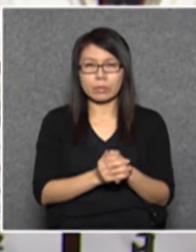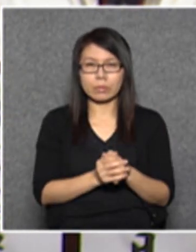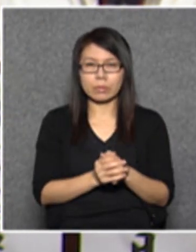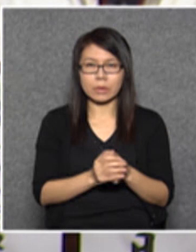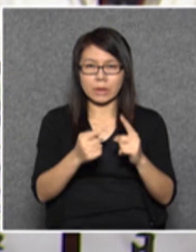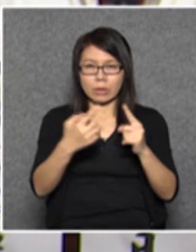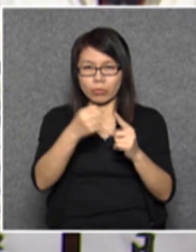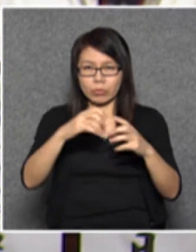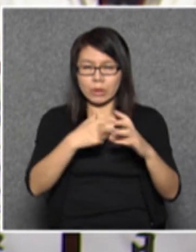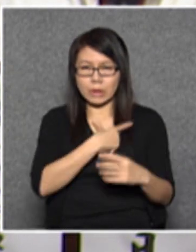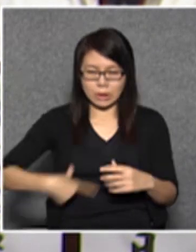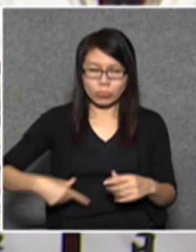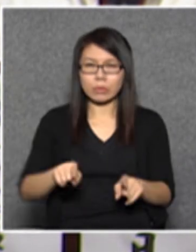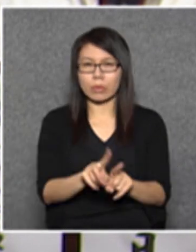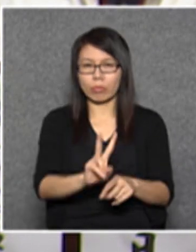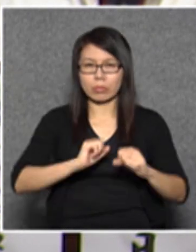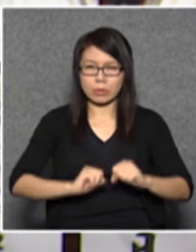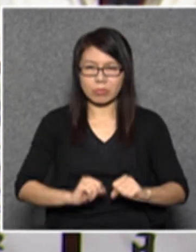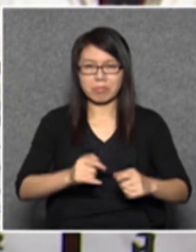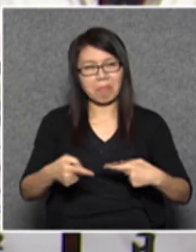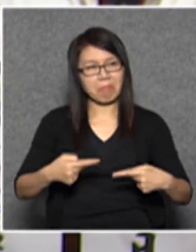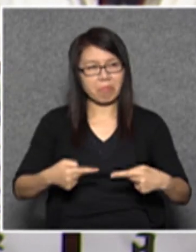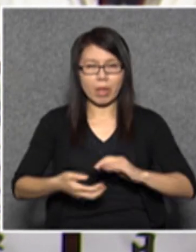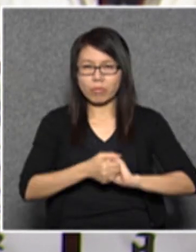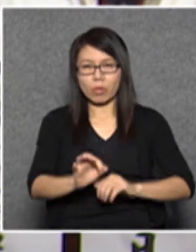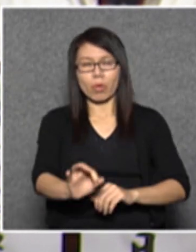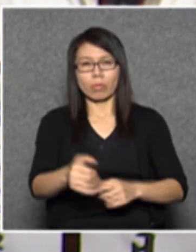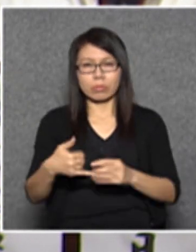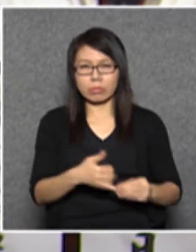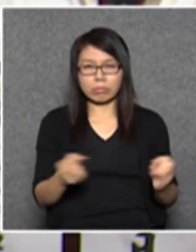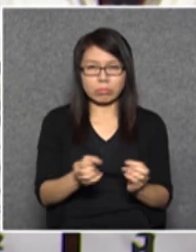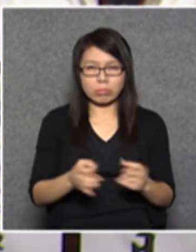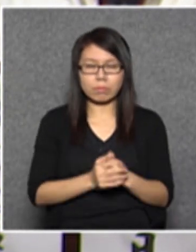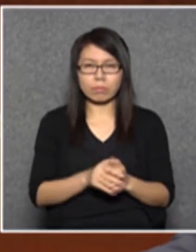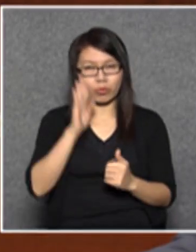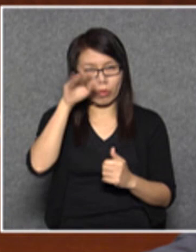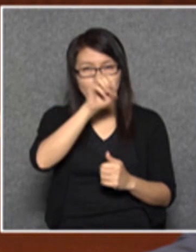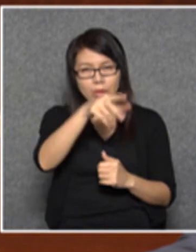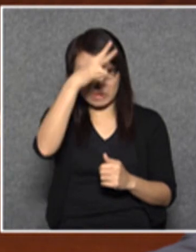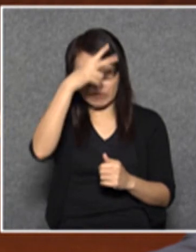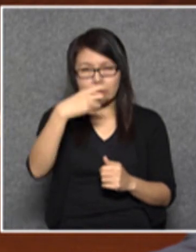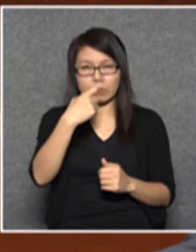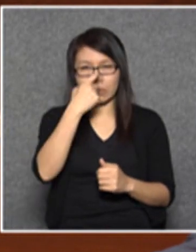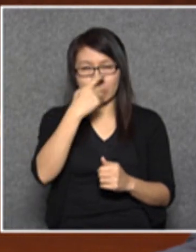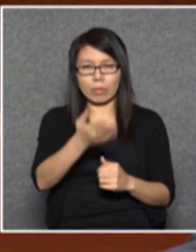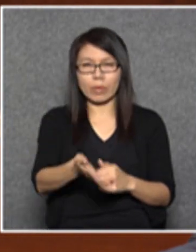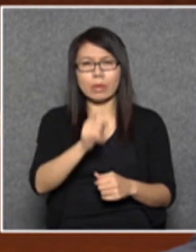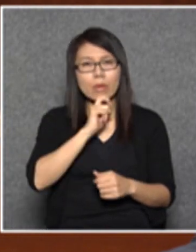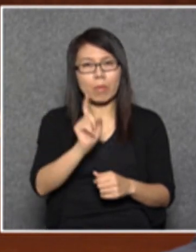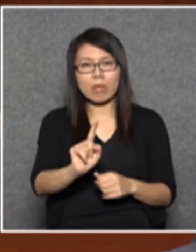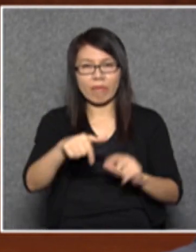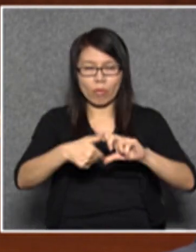民議員仲係堅持不合作嘅態度拉布嘅話咧，我想問下特首，你有乜嘢辦